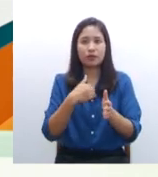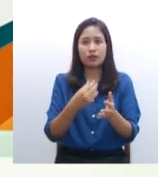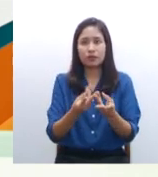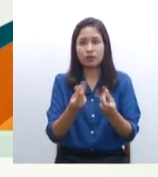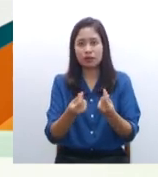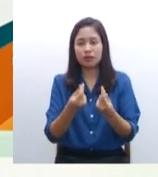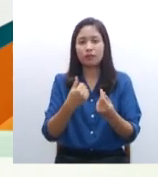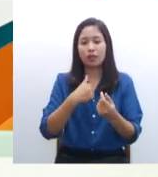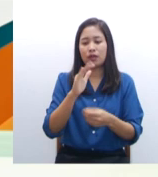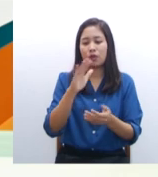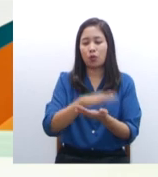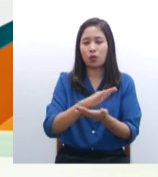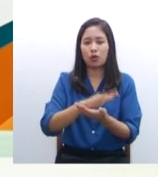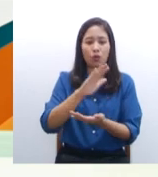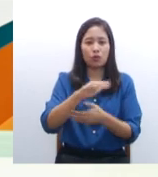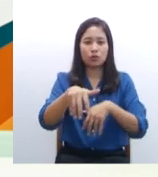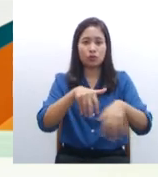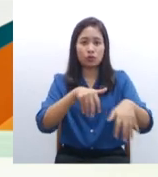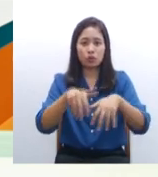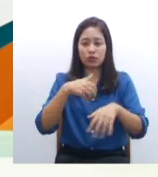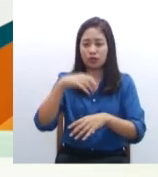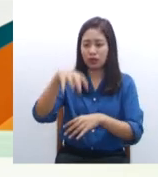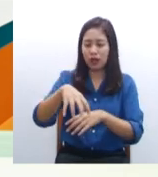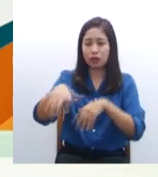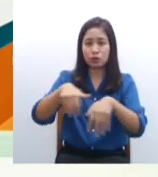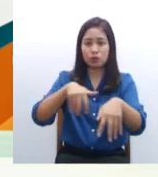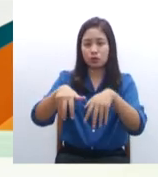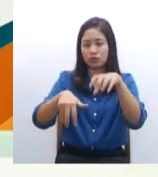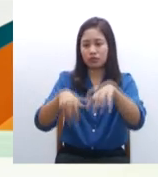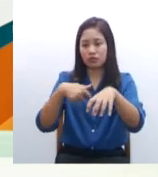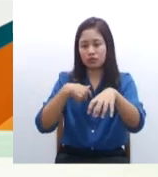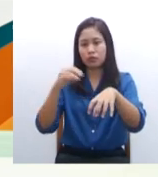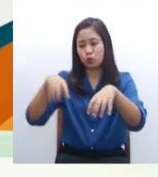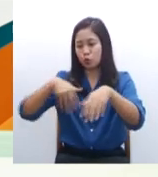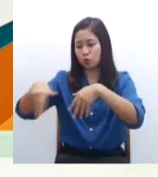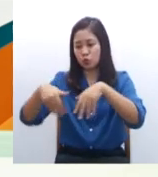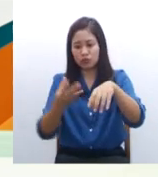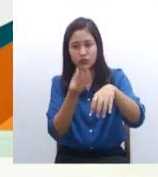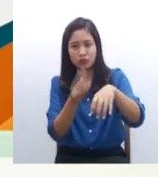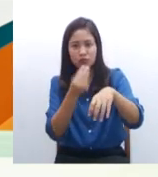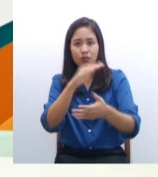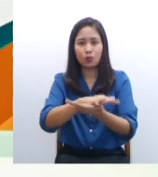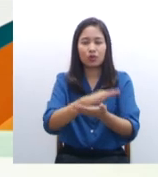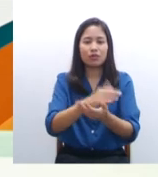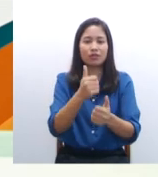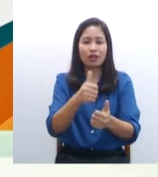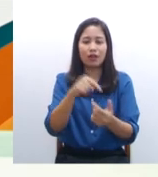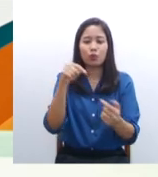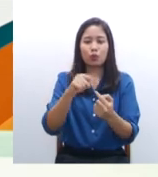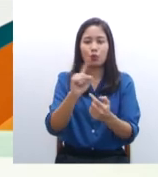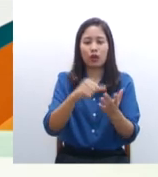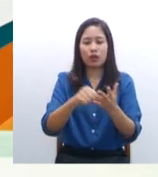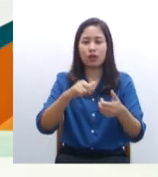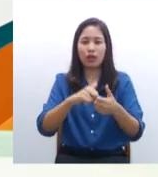งเรียนของชุมชนหรือให้ชุมชนท้องถิ่นนั้นๆได้นำไปใช้ประโยชน์นะครับซึ่งขอย้ำว่านโยบายการแก้ปัญหาโร